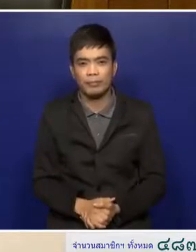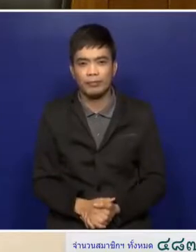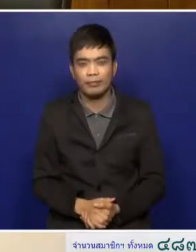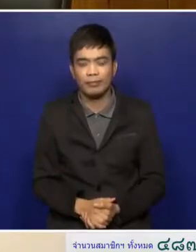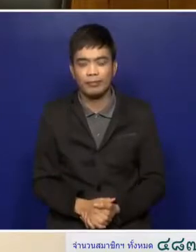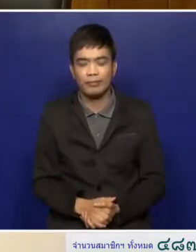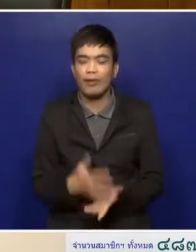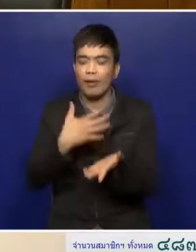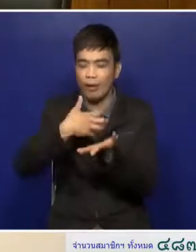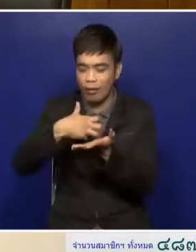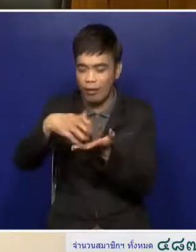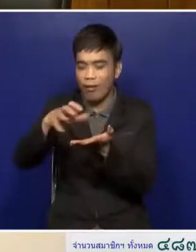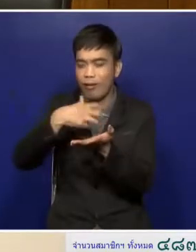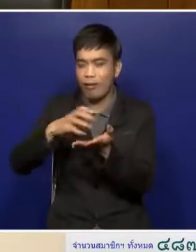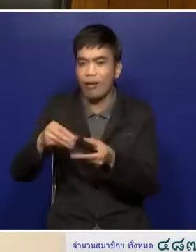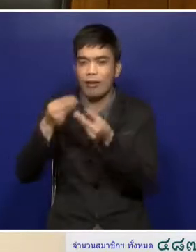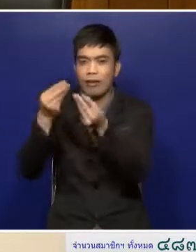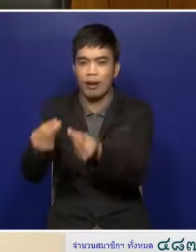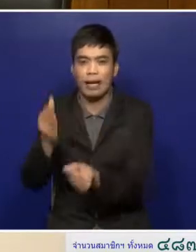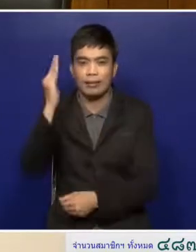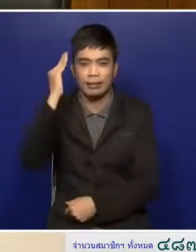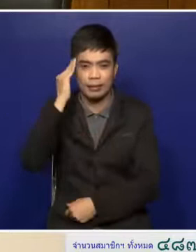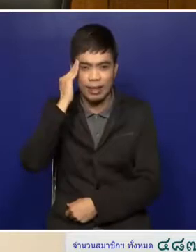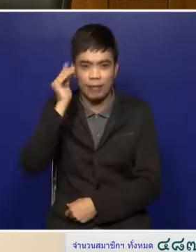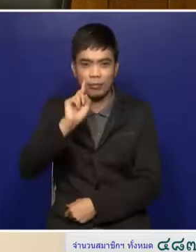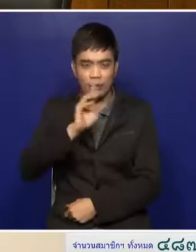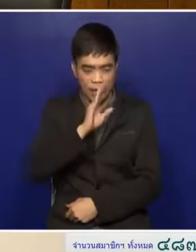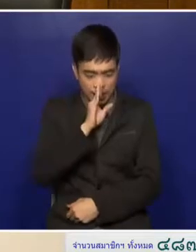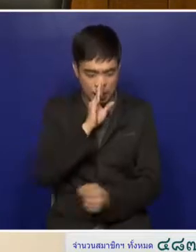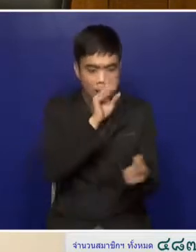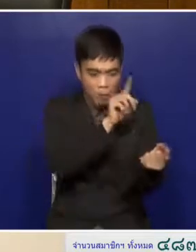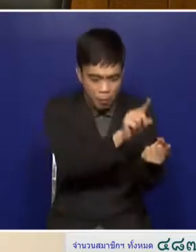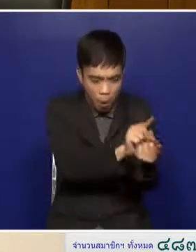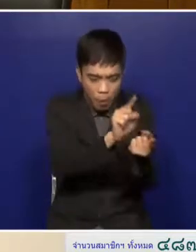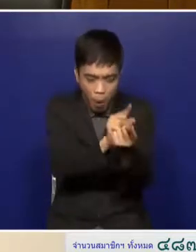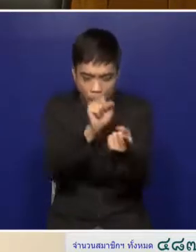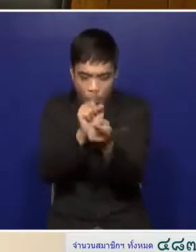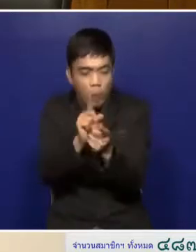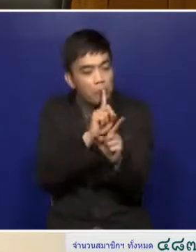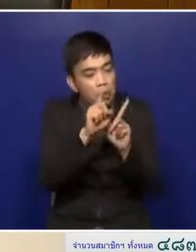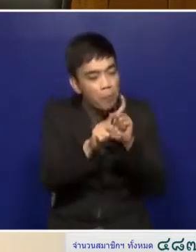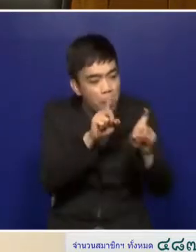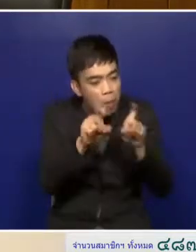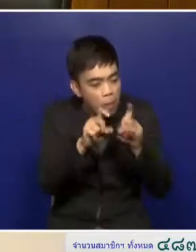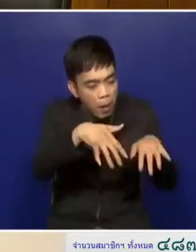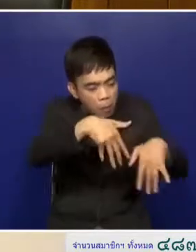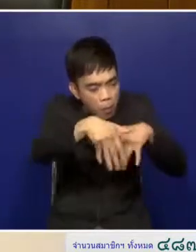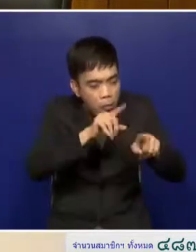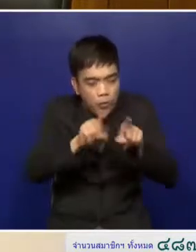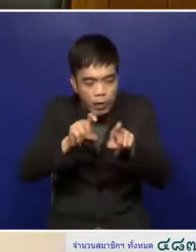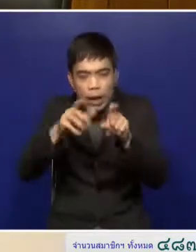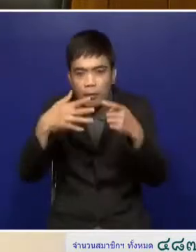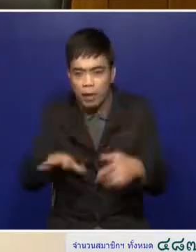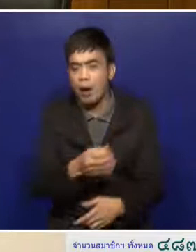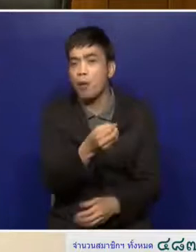เรื่องนี้เนี่ยผมได้ทำเวทีประชาพิจารณ์ซึ่งก็ส่วนใหญ่นะครับที่เ